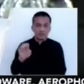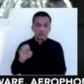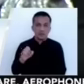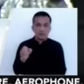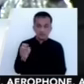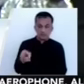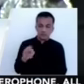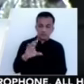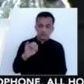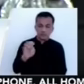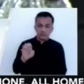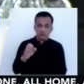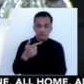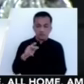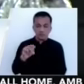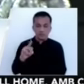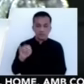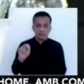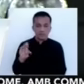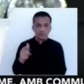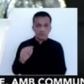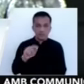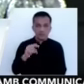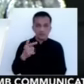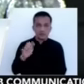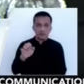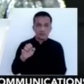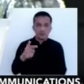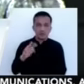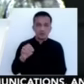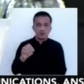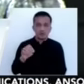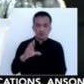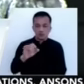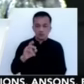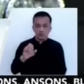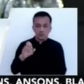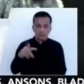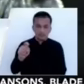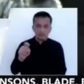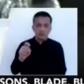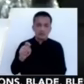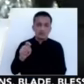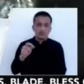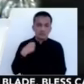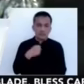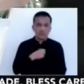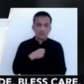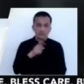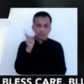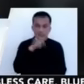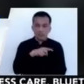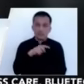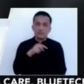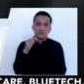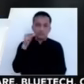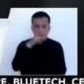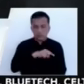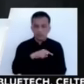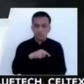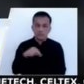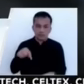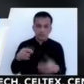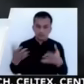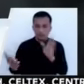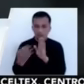known as Alice Guo, in contempt of the Senate for testifying falsely and evasively before this committee. Kaugnay naman